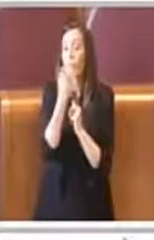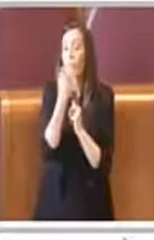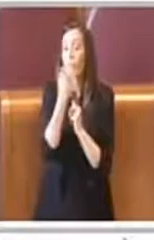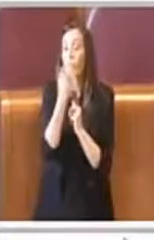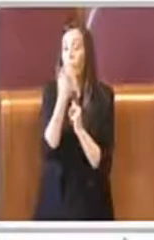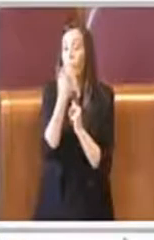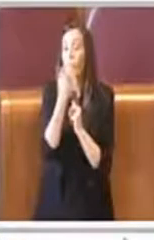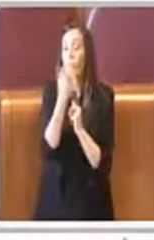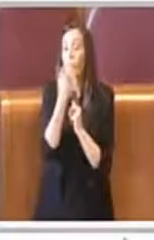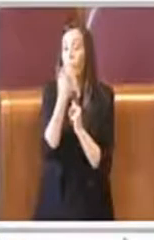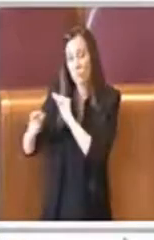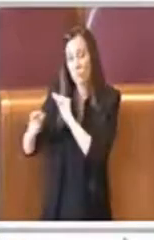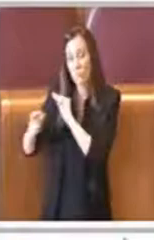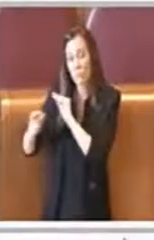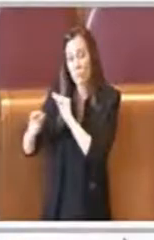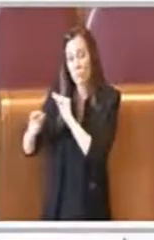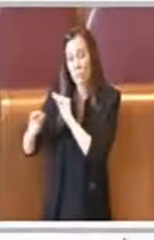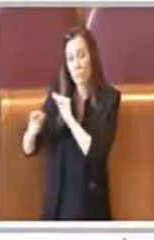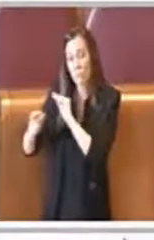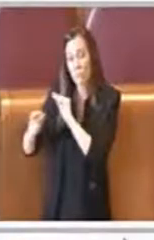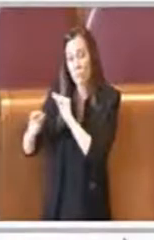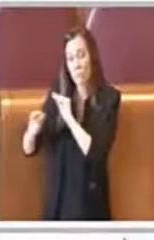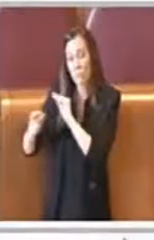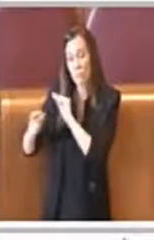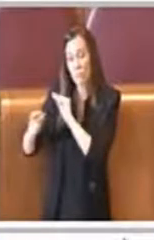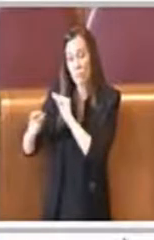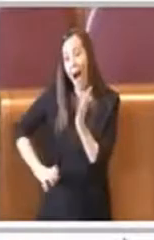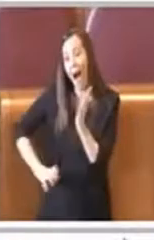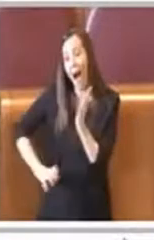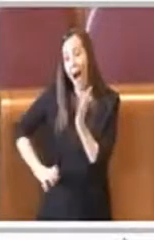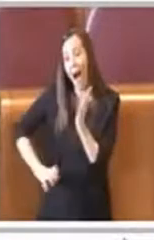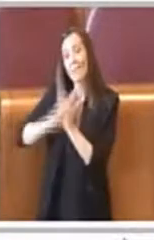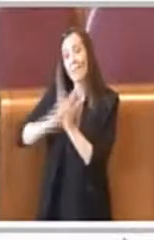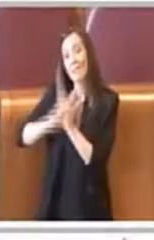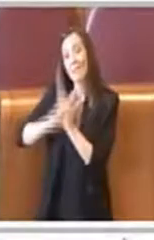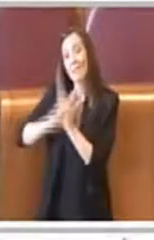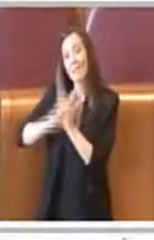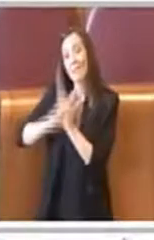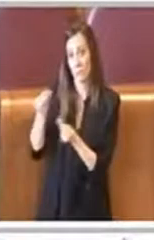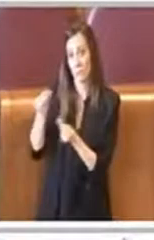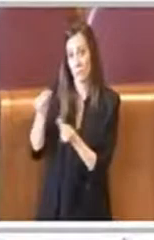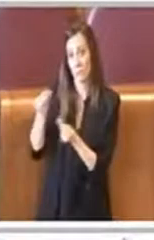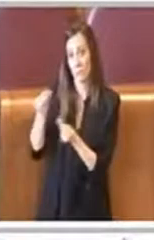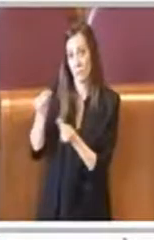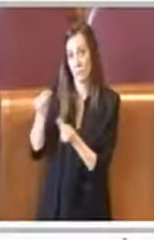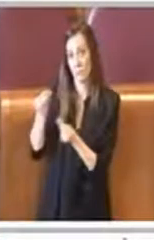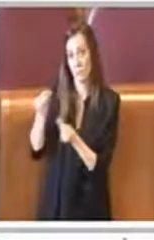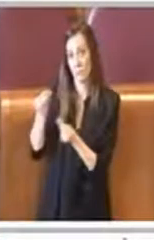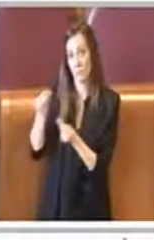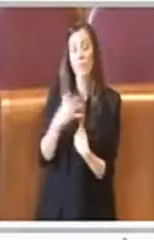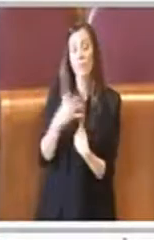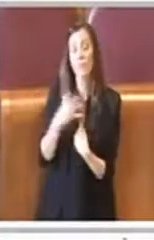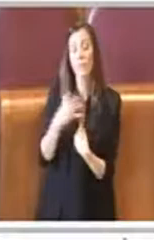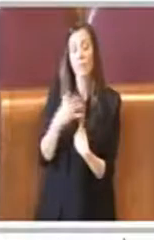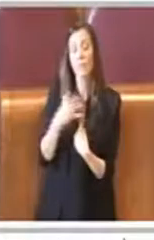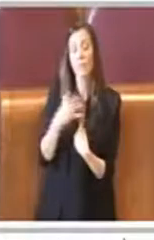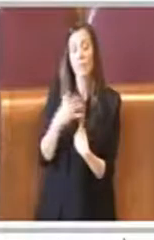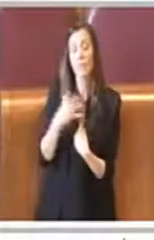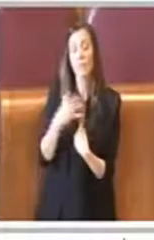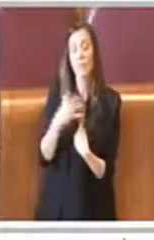uffici e intraprendere tutti gli atti utili e necessari affinché si